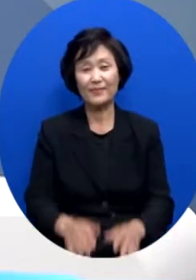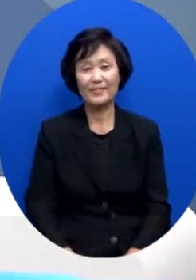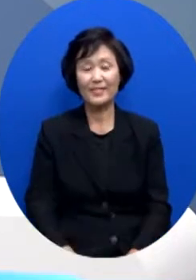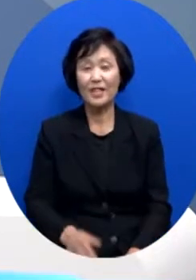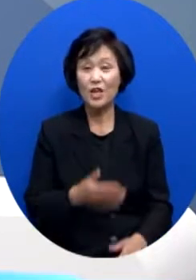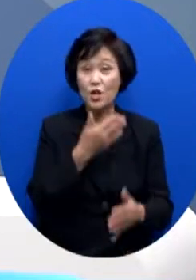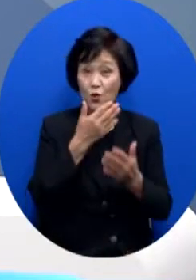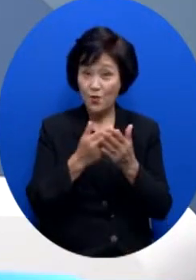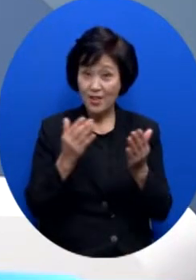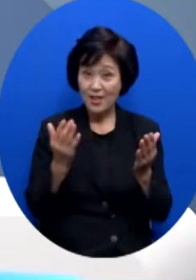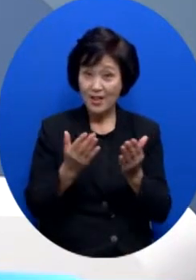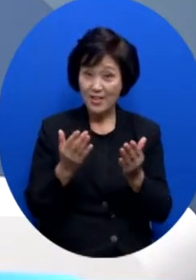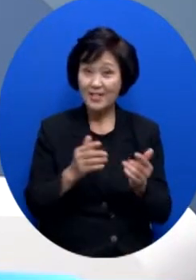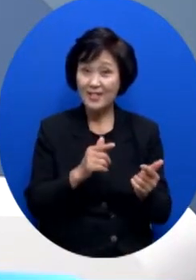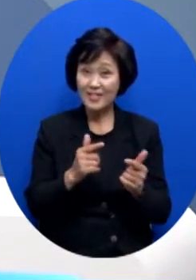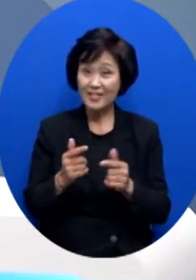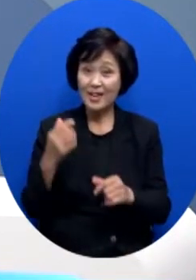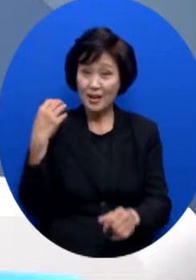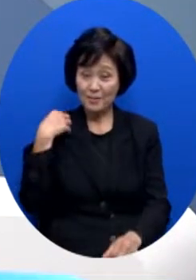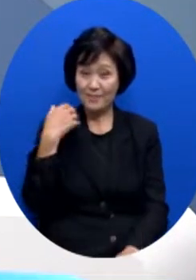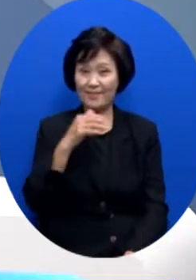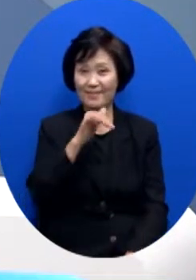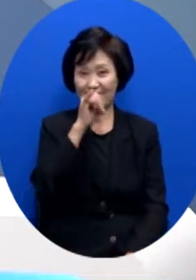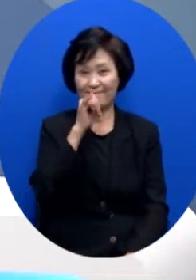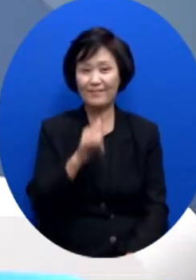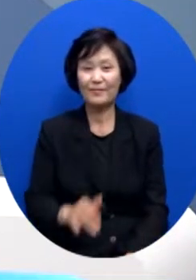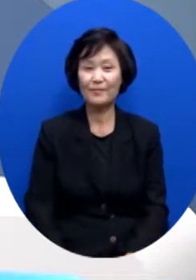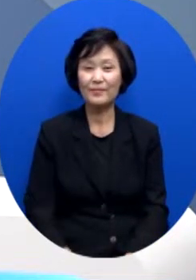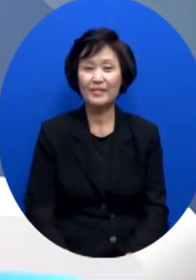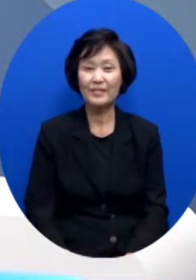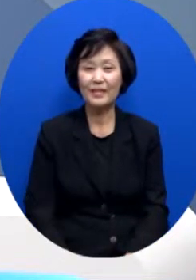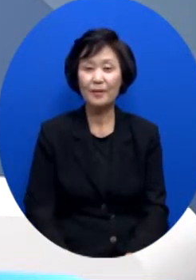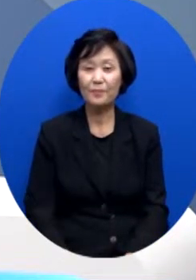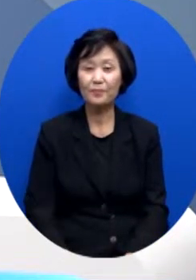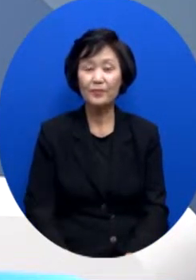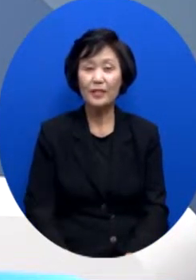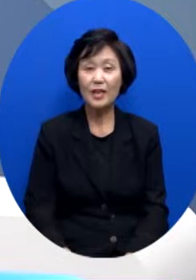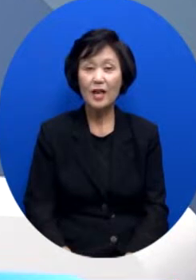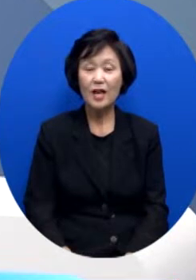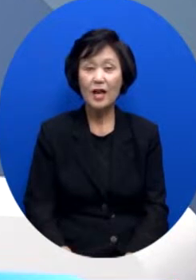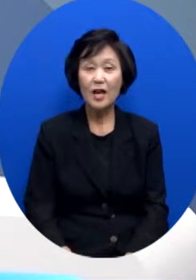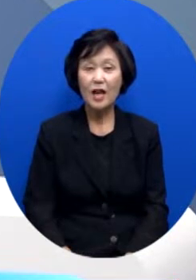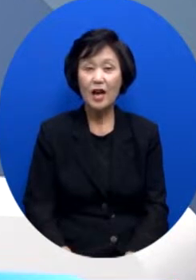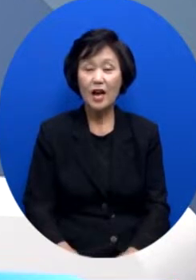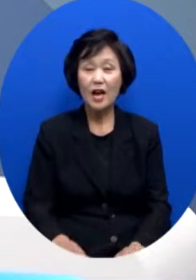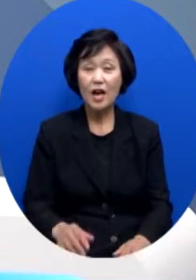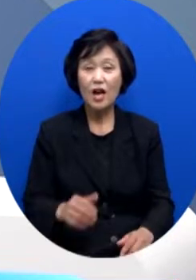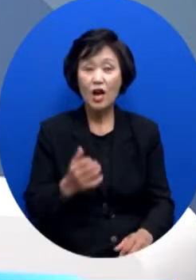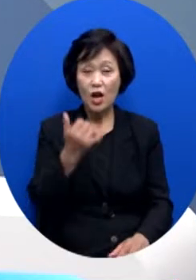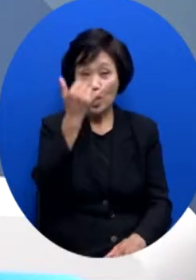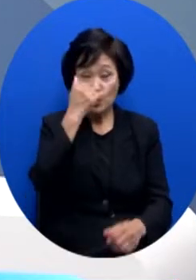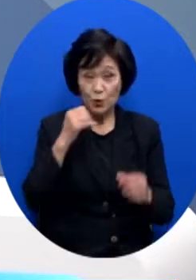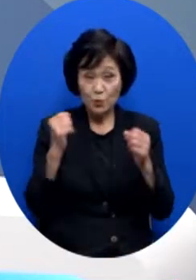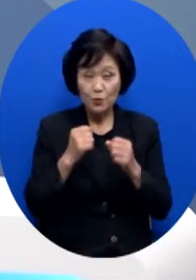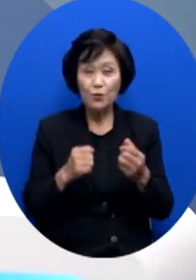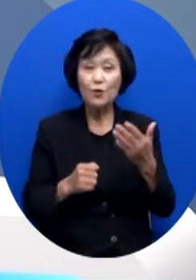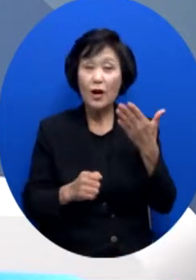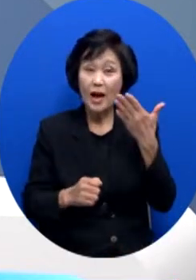귀한 사역이네요, 목사님. 네. 네, 한국 헤비타트는 아까 말씀하신 것처럼 전국에 9개의 지회를 가지고